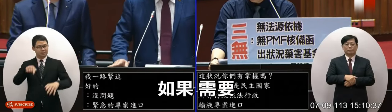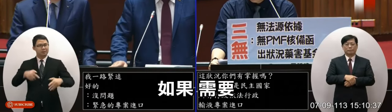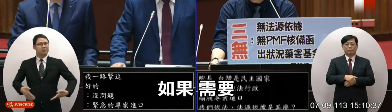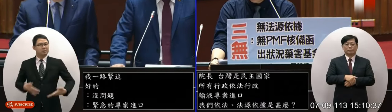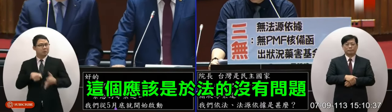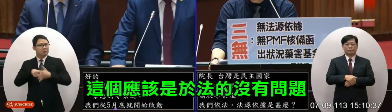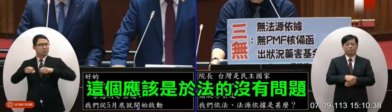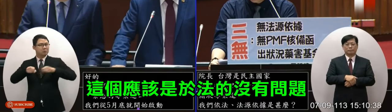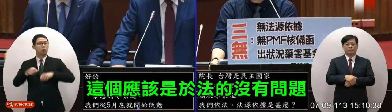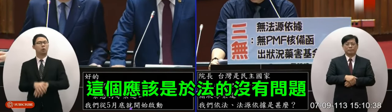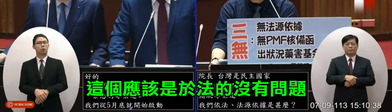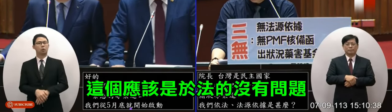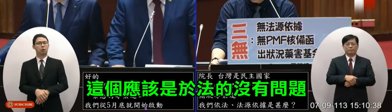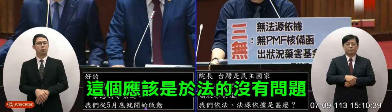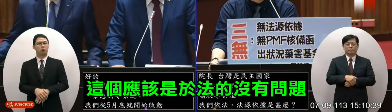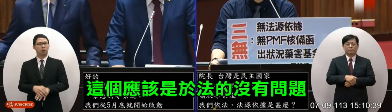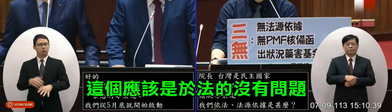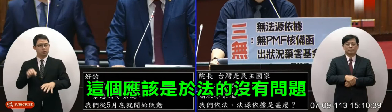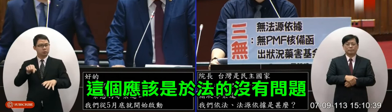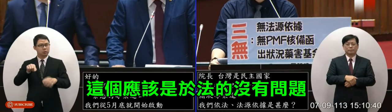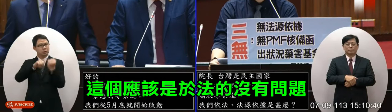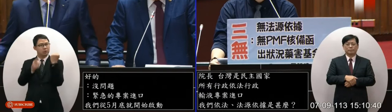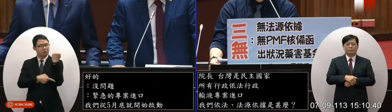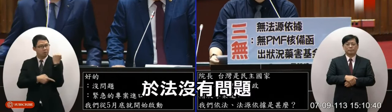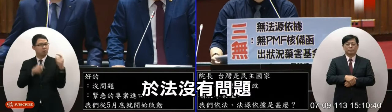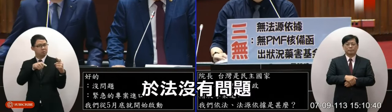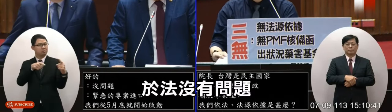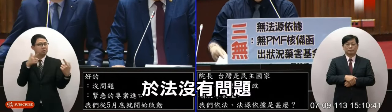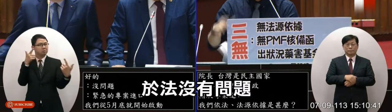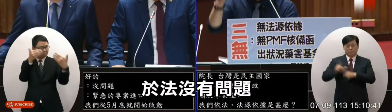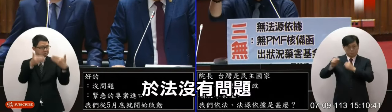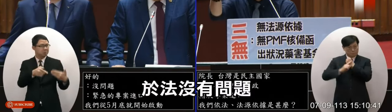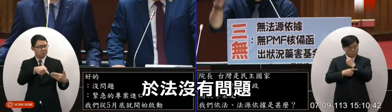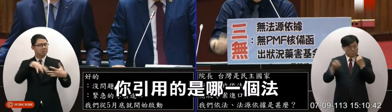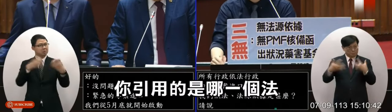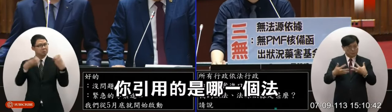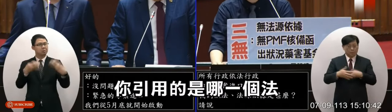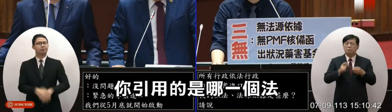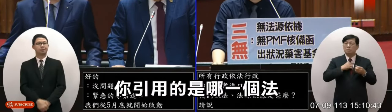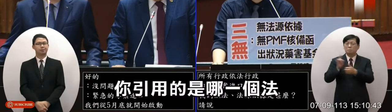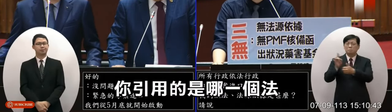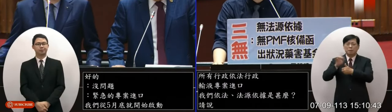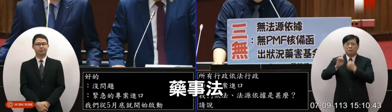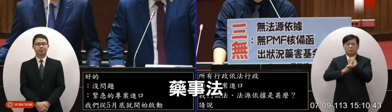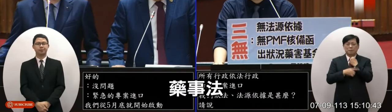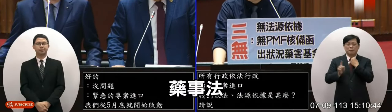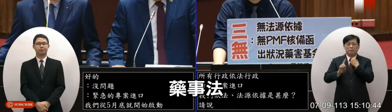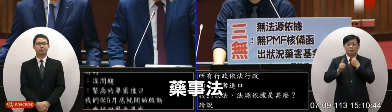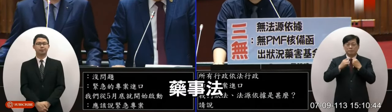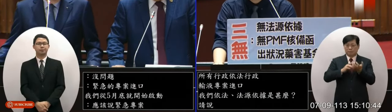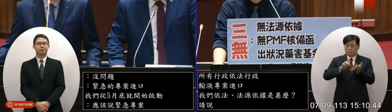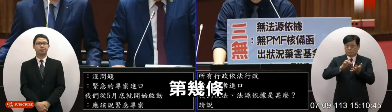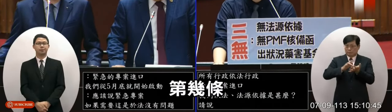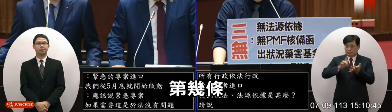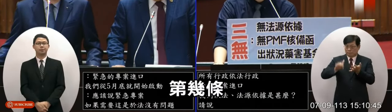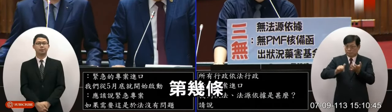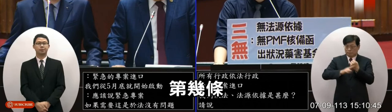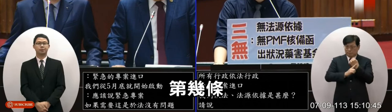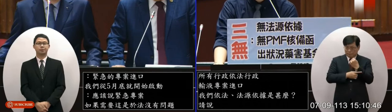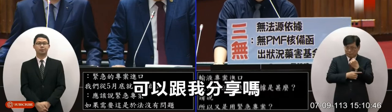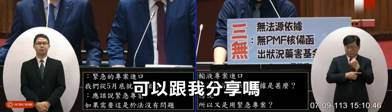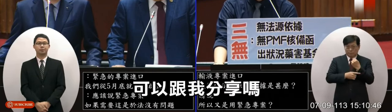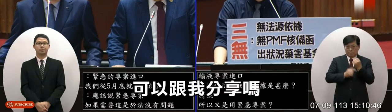如果需要，这个应该是依法的没有问题啊。 依法没有问题，哎、啊，你引用的是哪一个法？药事法第几